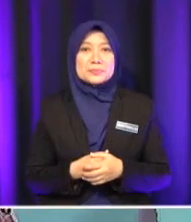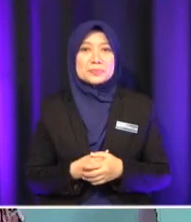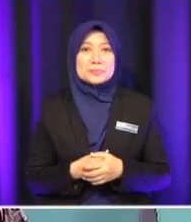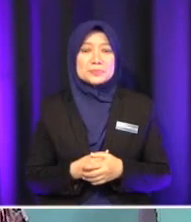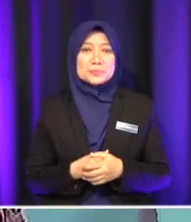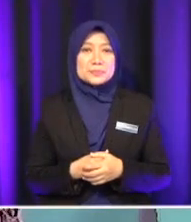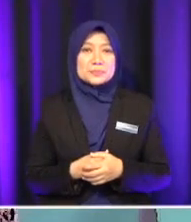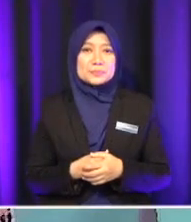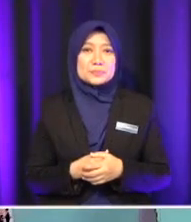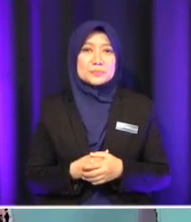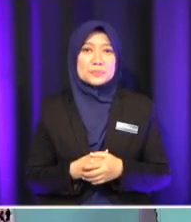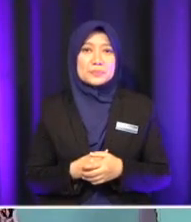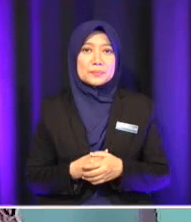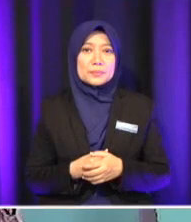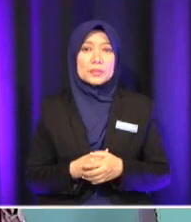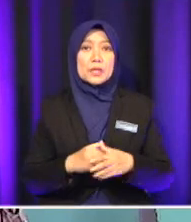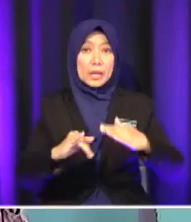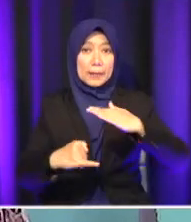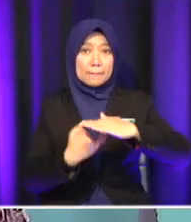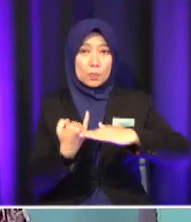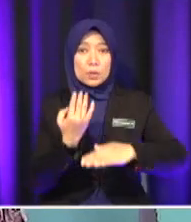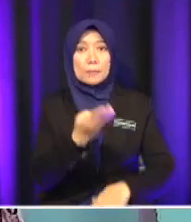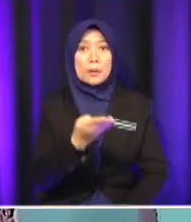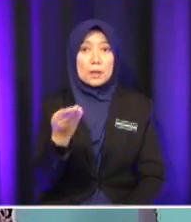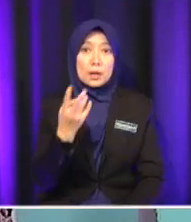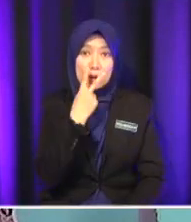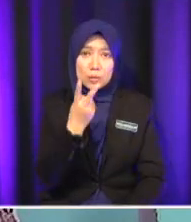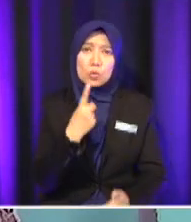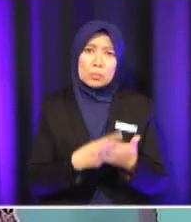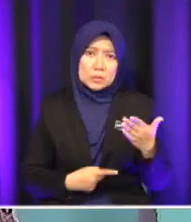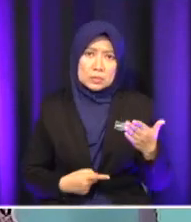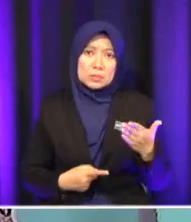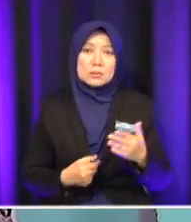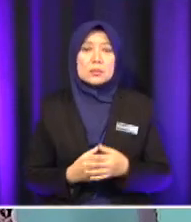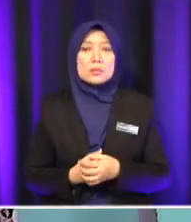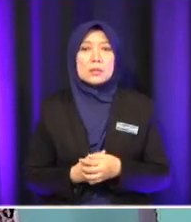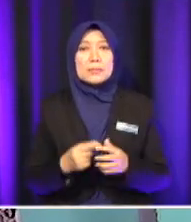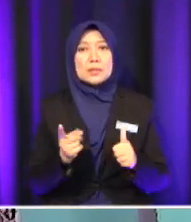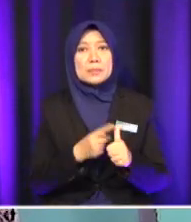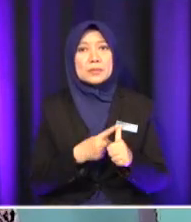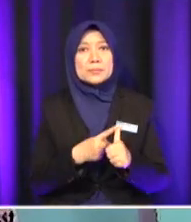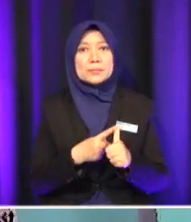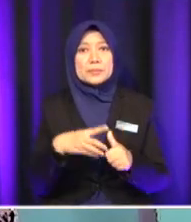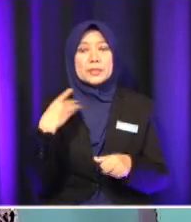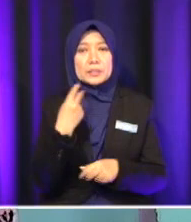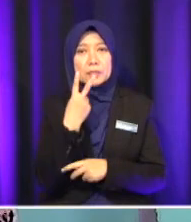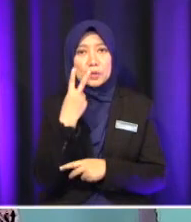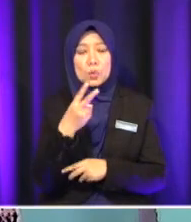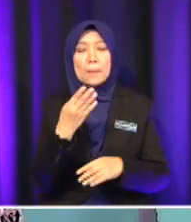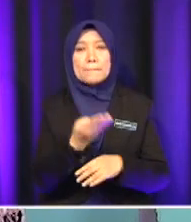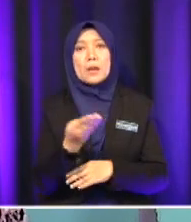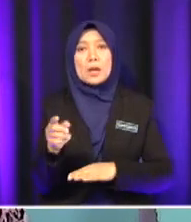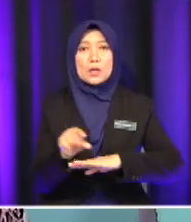ialah komposisi impor barang nampak oke yang pertama kita lihat barang penggunaan